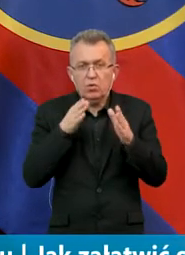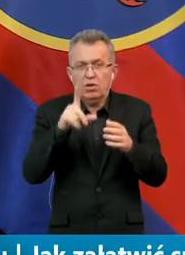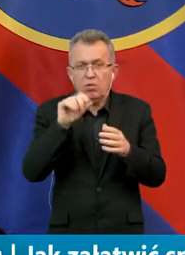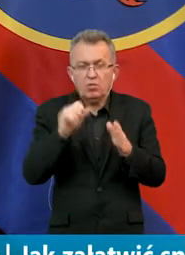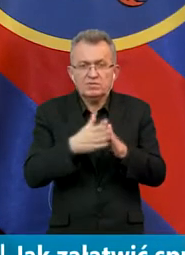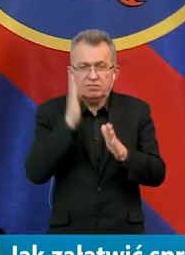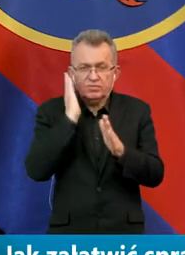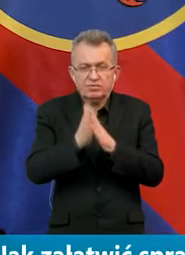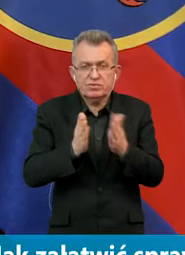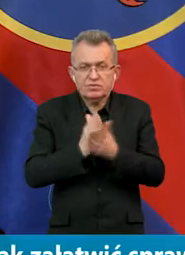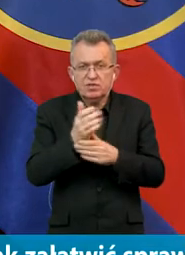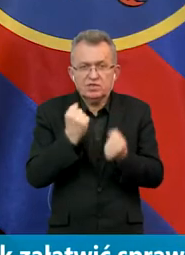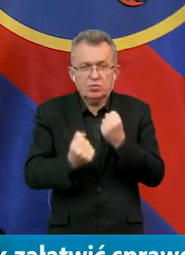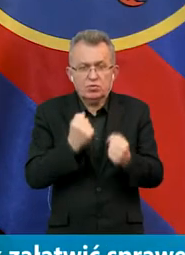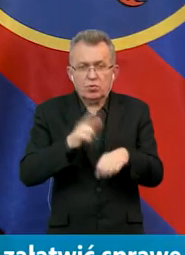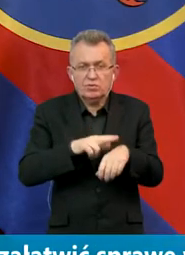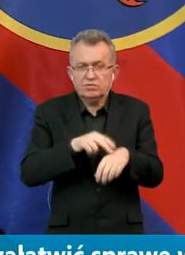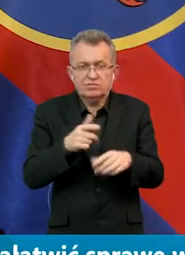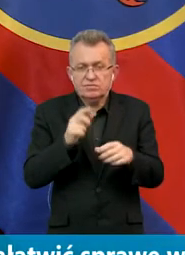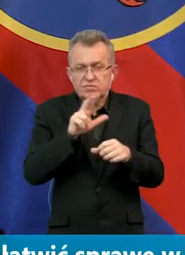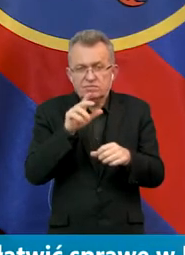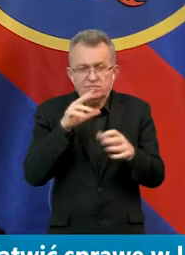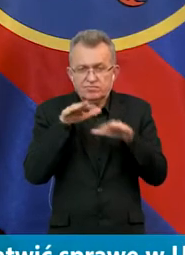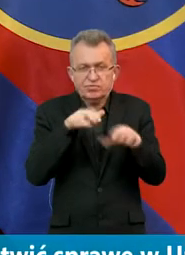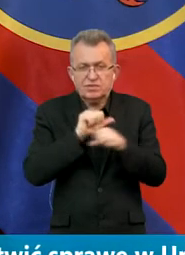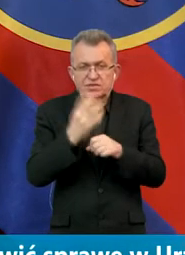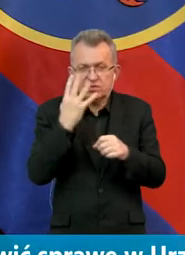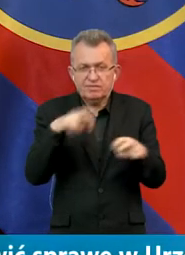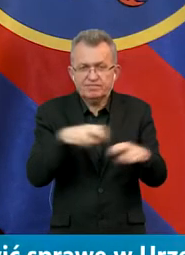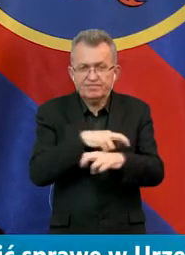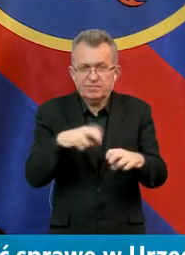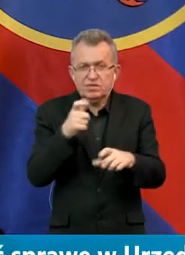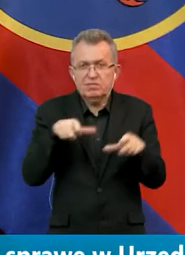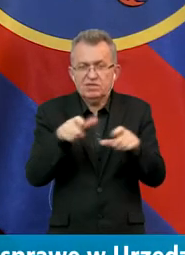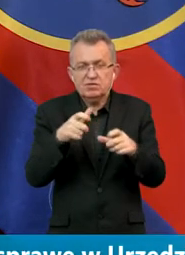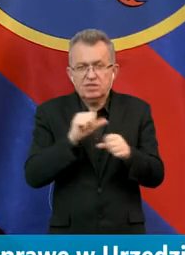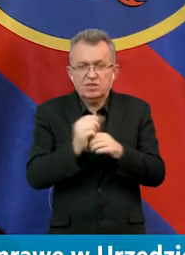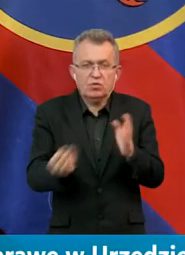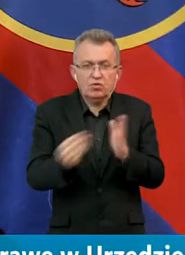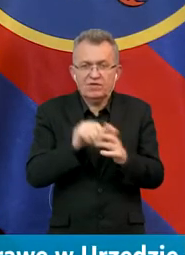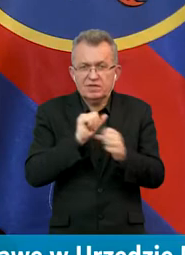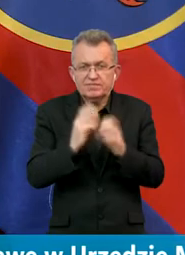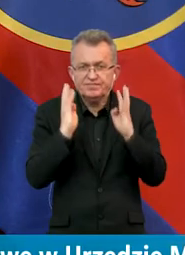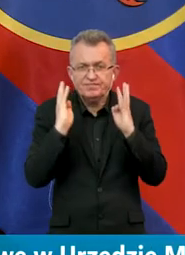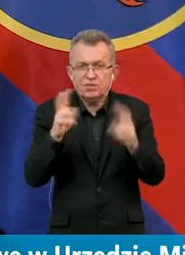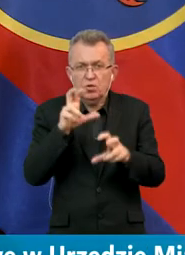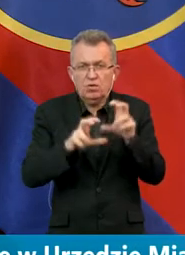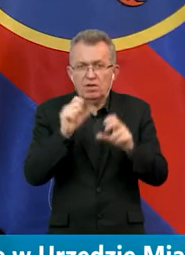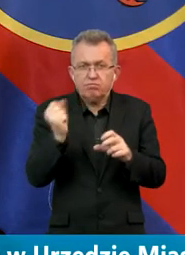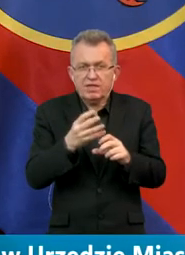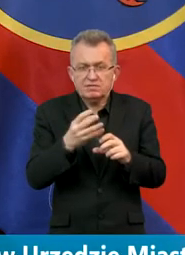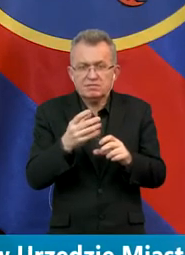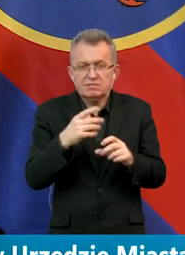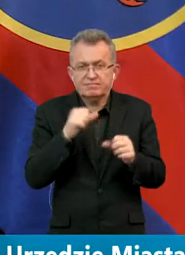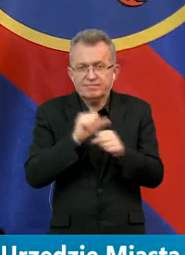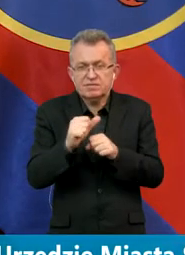na wprost przez skrzyżowanie jest bardzo trudny w godzinach szczytu. Tam są 4 przejścia dla pieszych i 3 pasy ruchu. Dodatkowo ogrodzenie dawnego hotelu Piast zabrakło samochodom